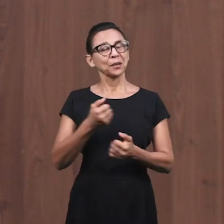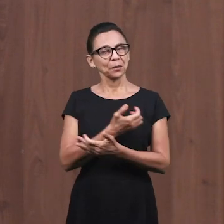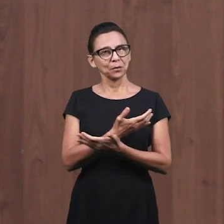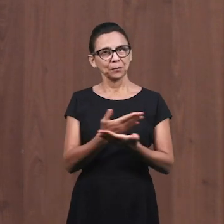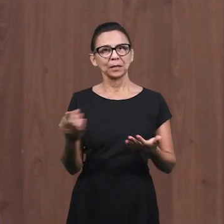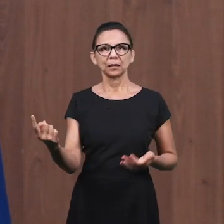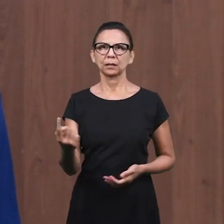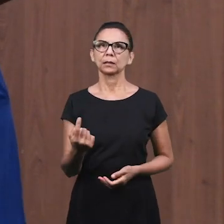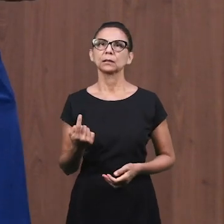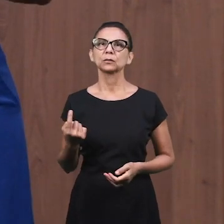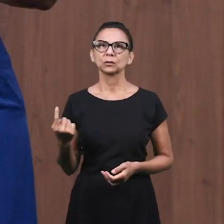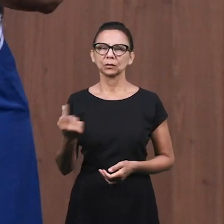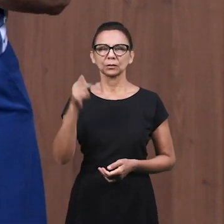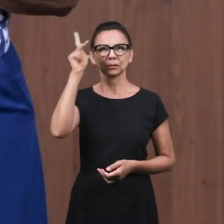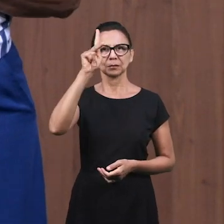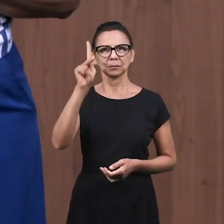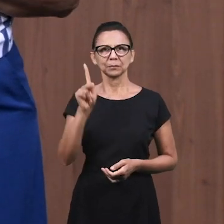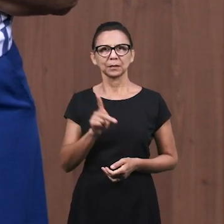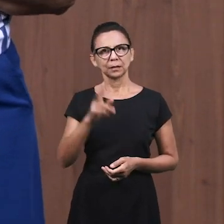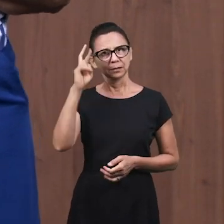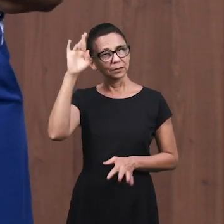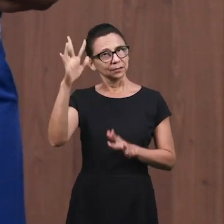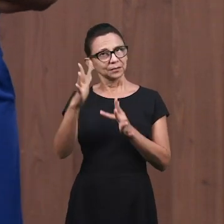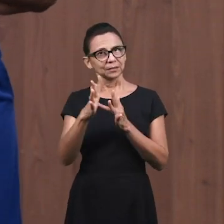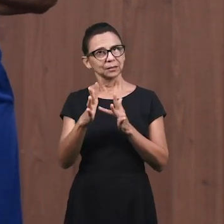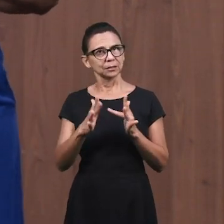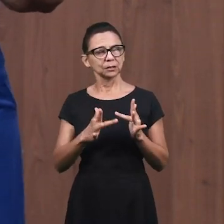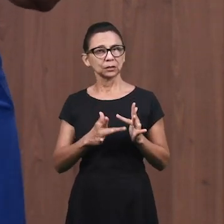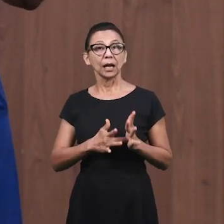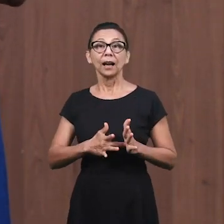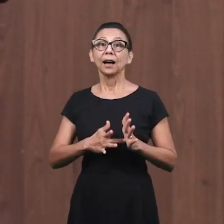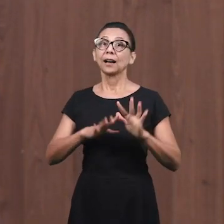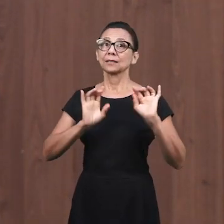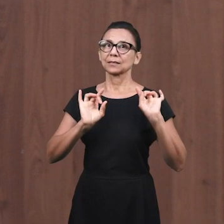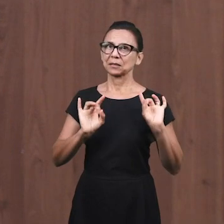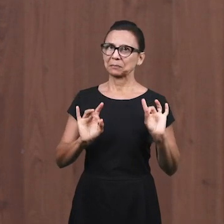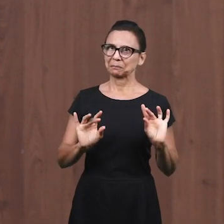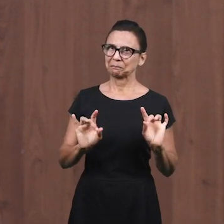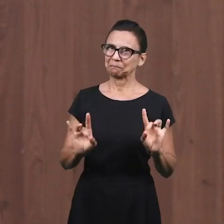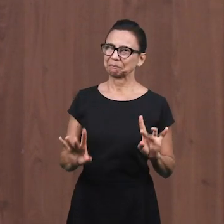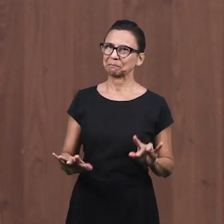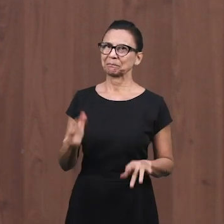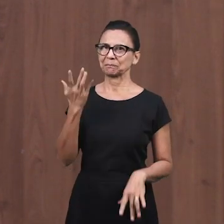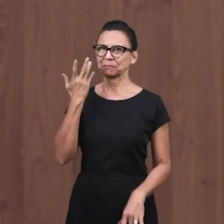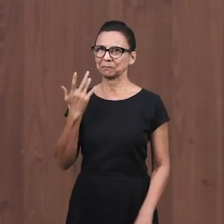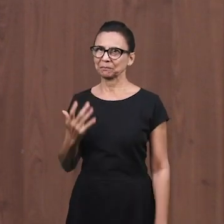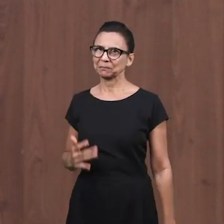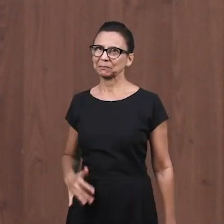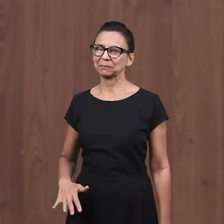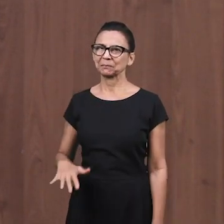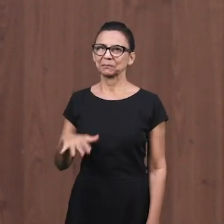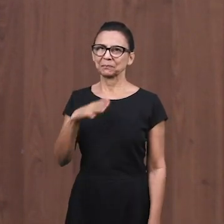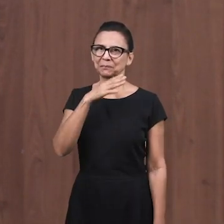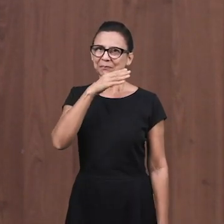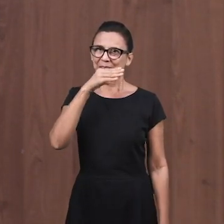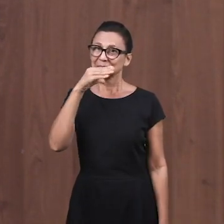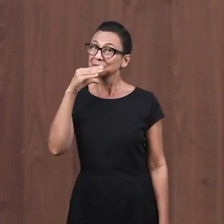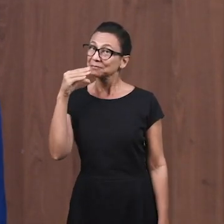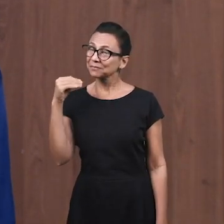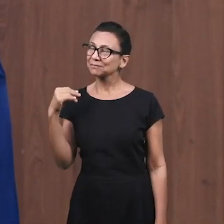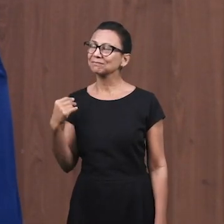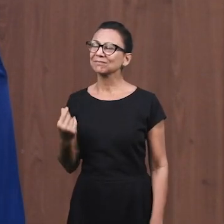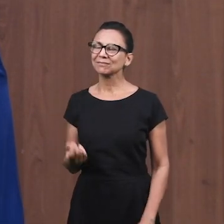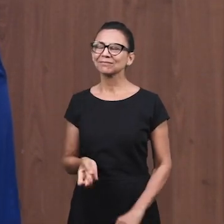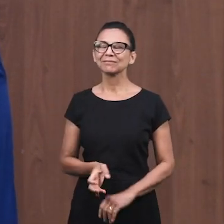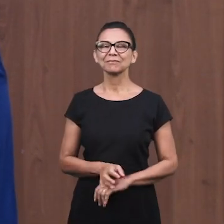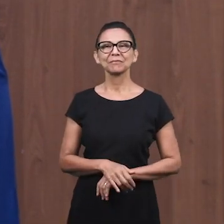Je veux saluer à tous dans la paix du Seigneur Jésus, et spécialement les enfants intermédiaires et